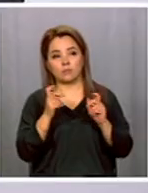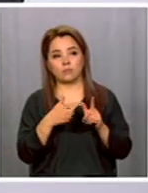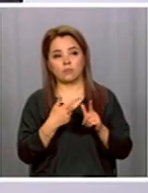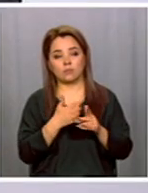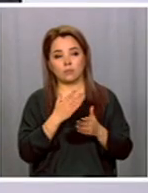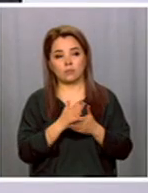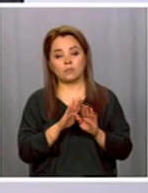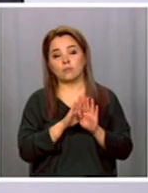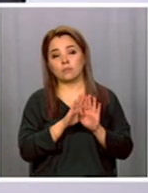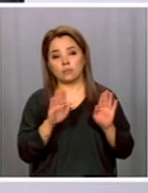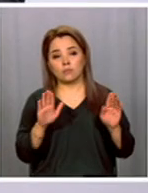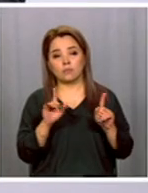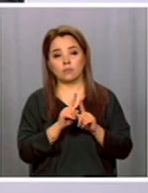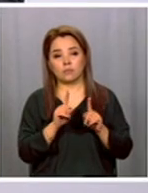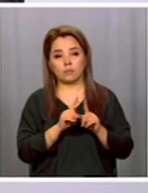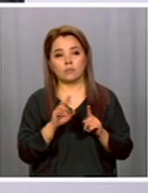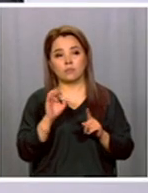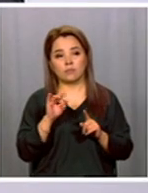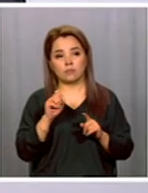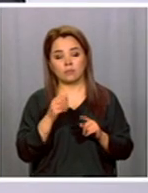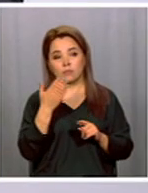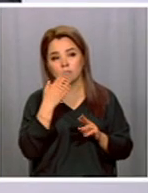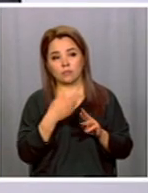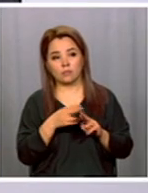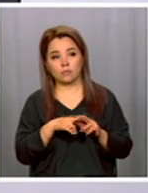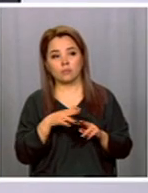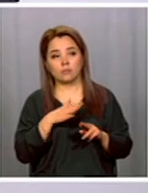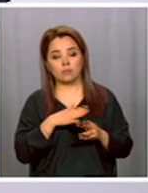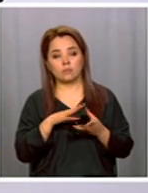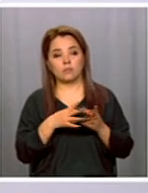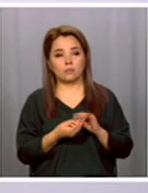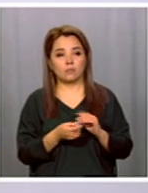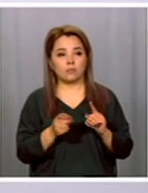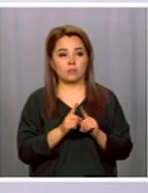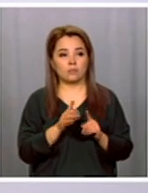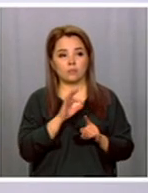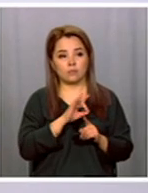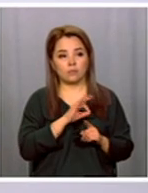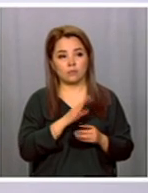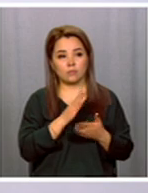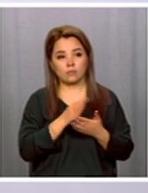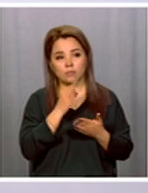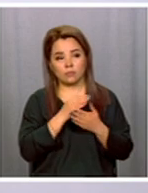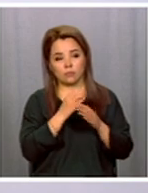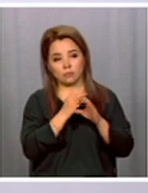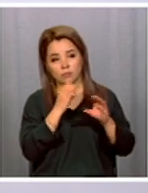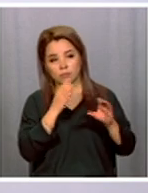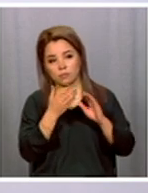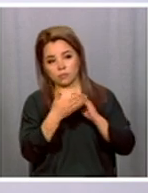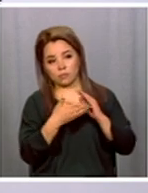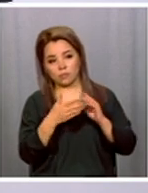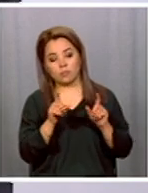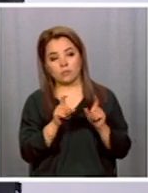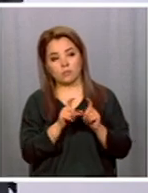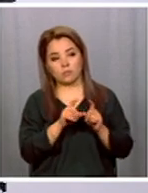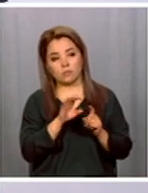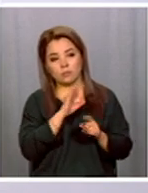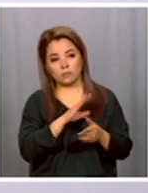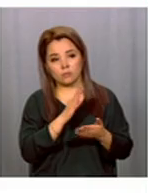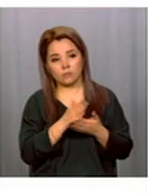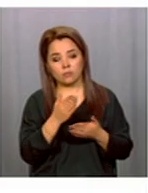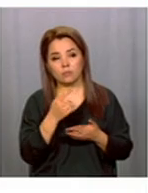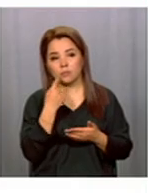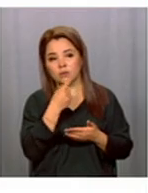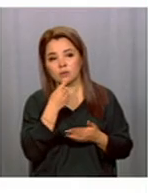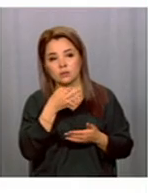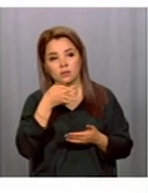Жазық айналарды және сфералық айналарды бізде жалпы оптикалық аспаптарда қолданады, және дүкендерде қолданады, тіс